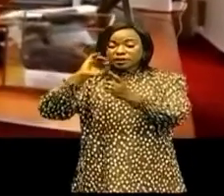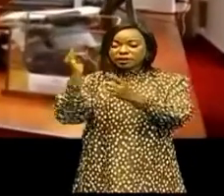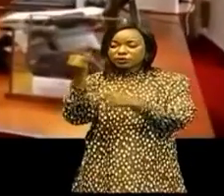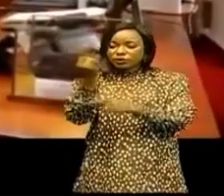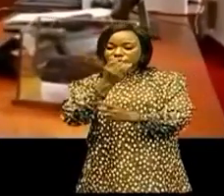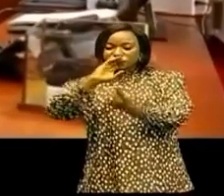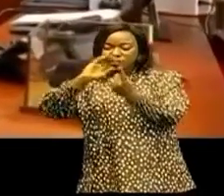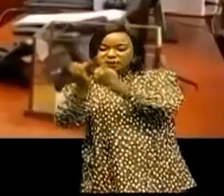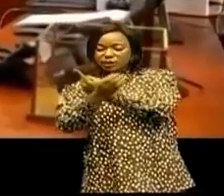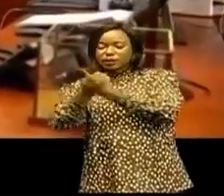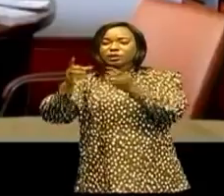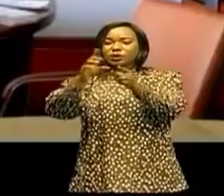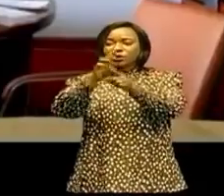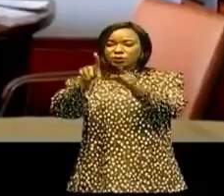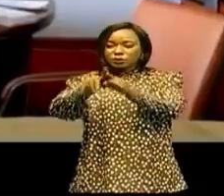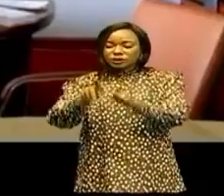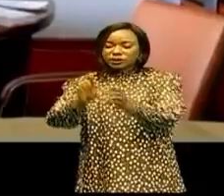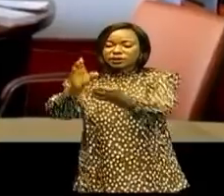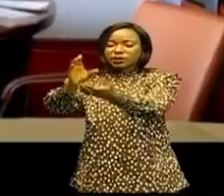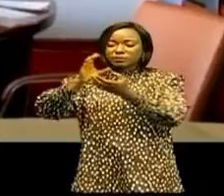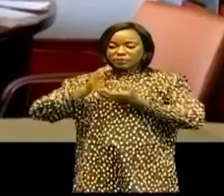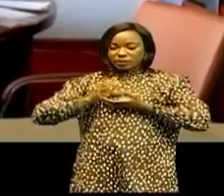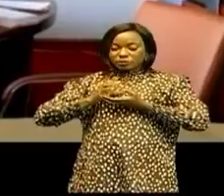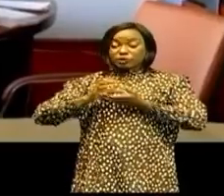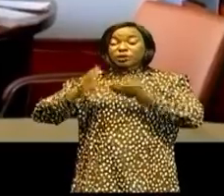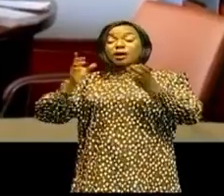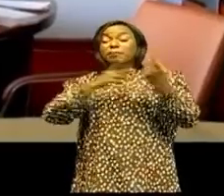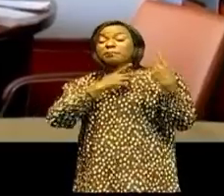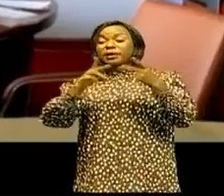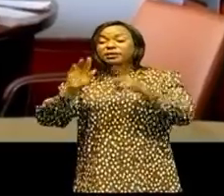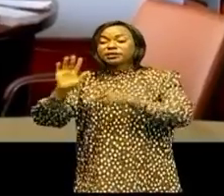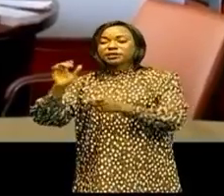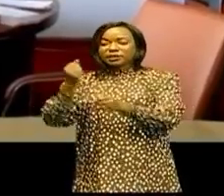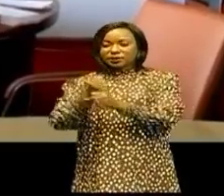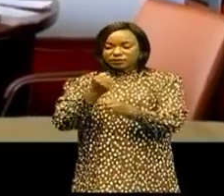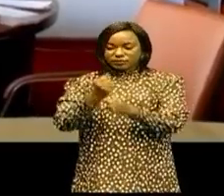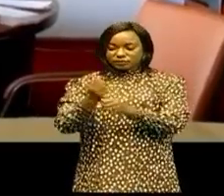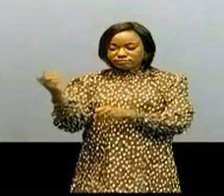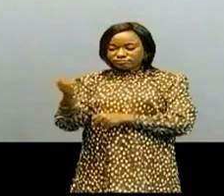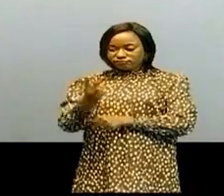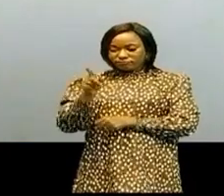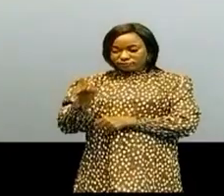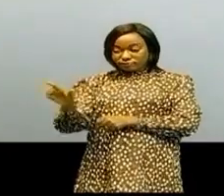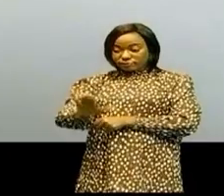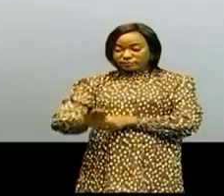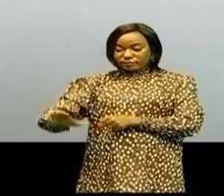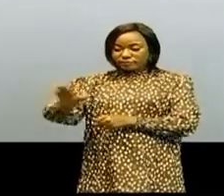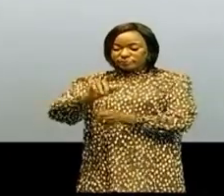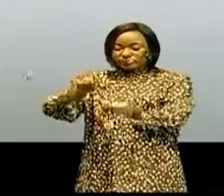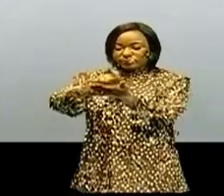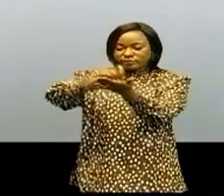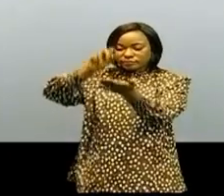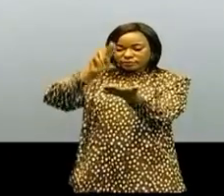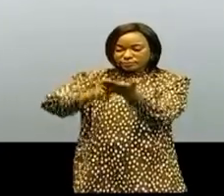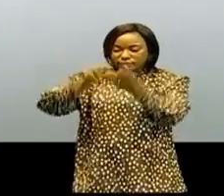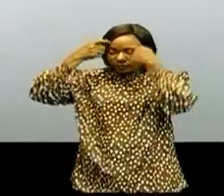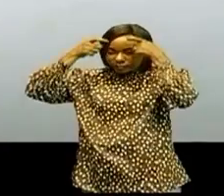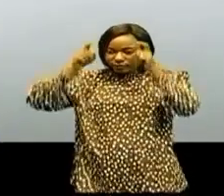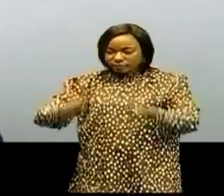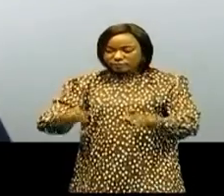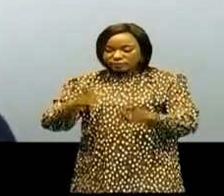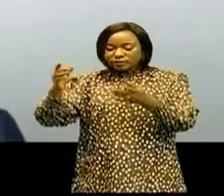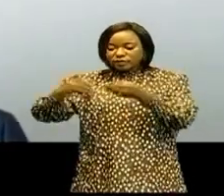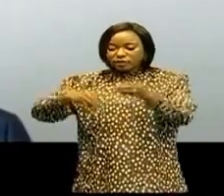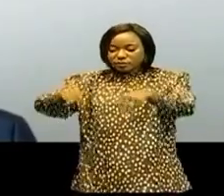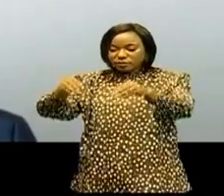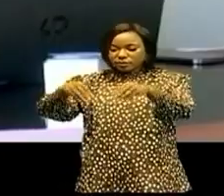patrimoine. À l'issue des travaux, les deux parties ont procédé à la signature d'un accord commercial